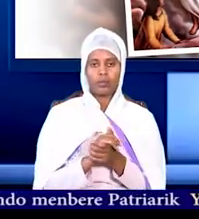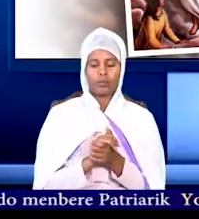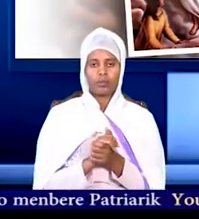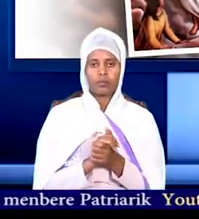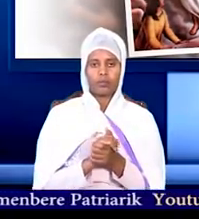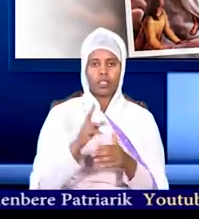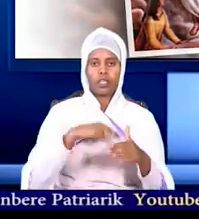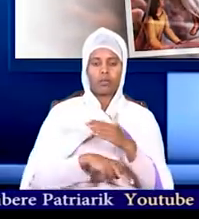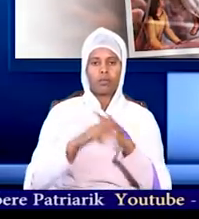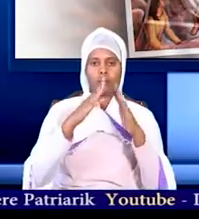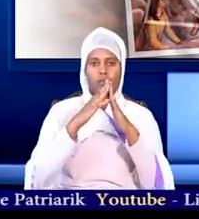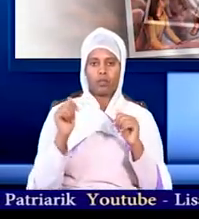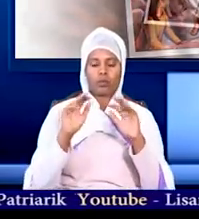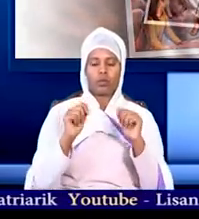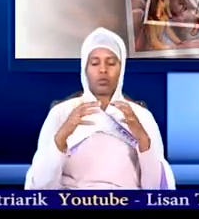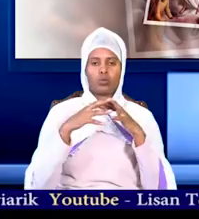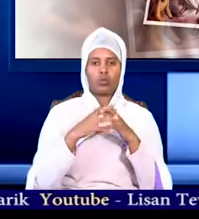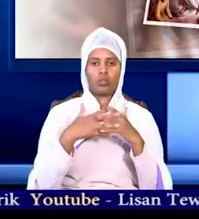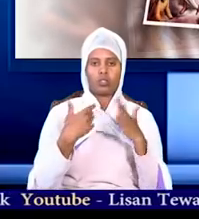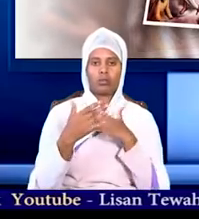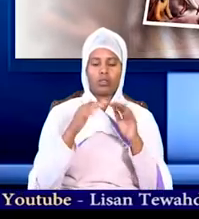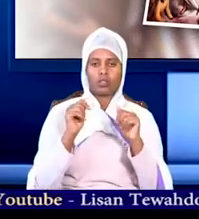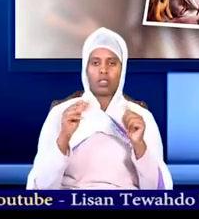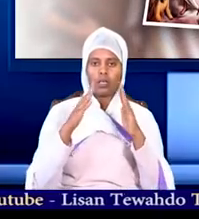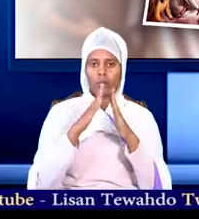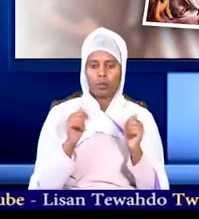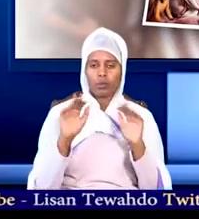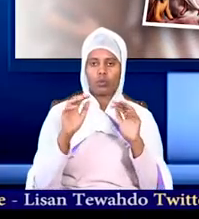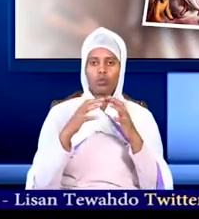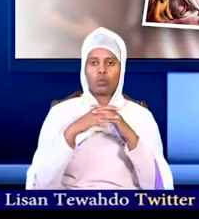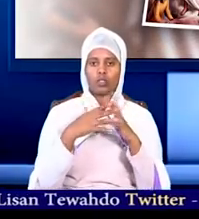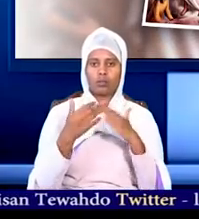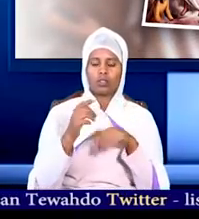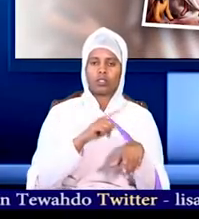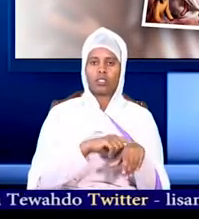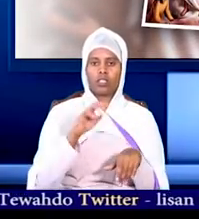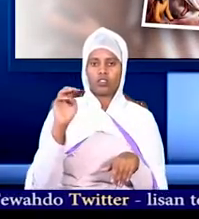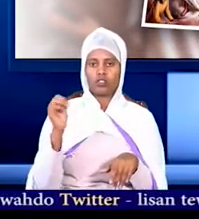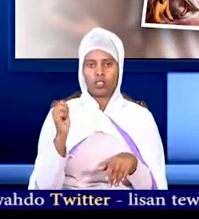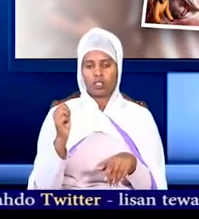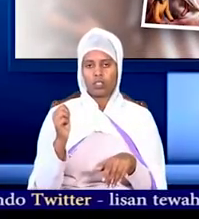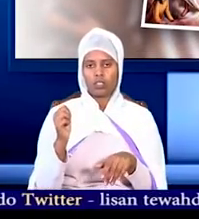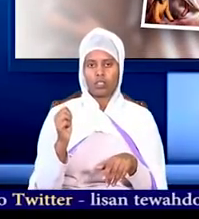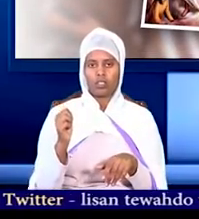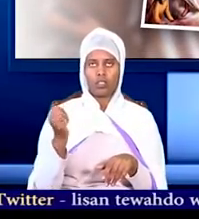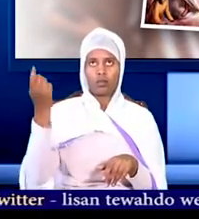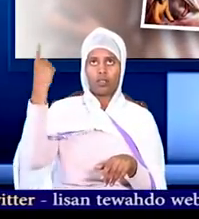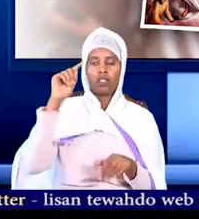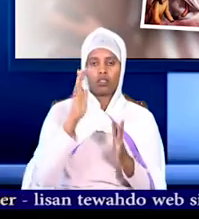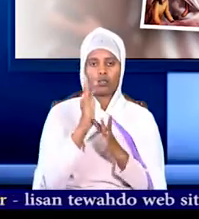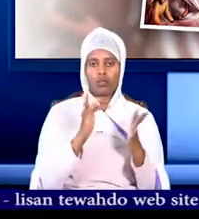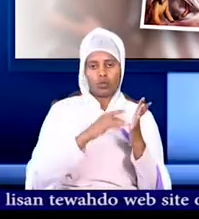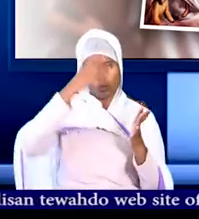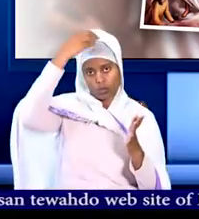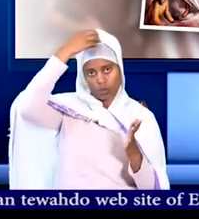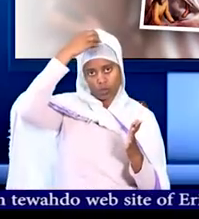ኢልና ኣብ ቤቱ ኮይኑ እዩ ዝፅሊ ነይሩ። ኣብ ቤቱ ኮይኑ ክፅሊ ከሎ ግን ሰዓት 9 ቋፃፅራ ገዛ ኣብዛ